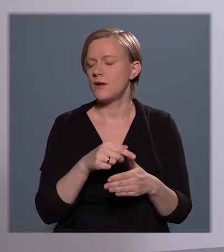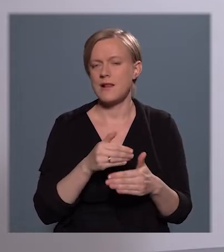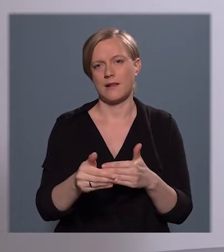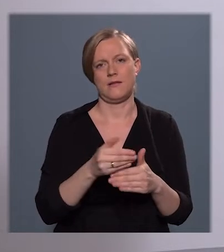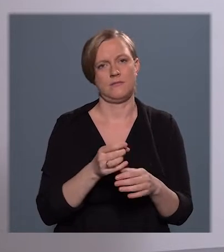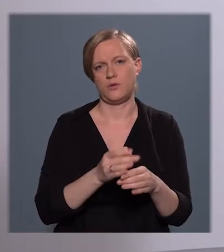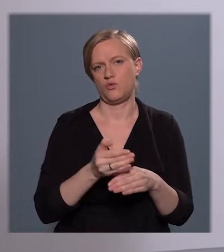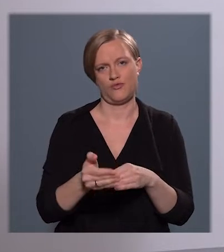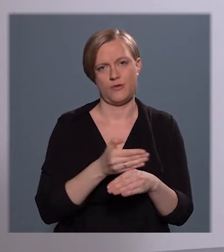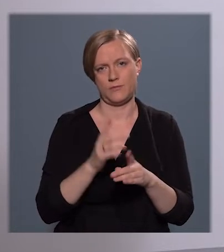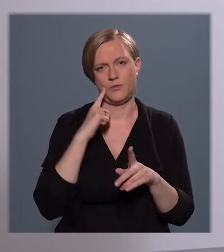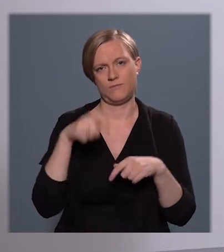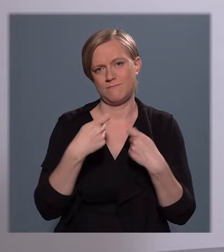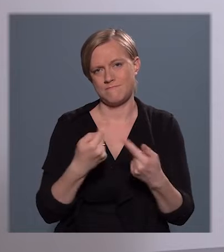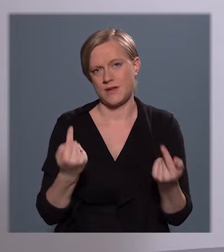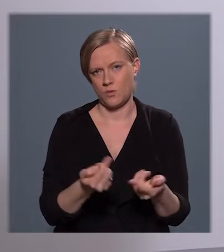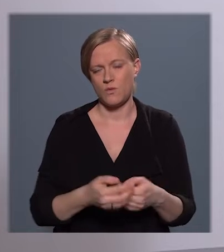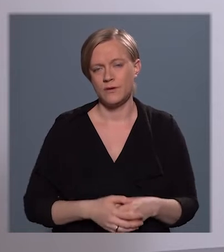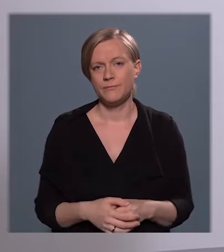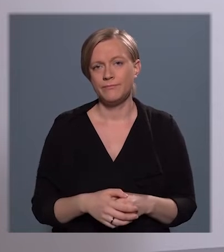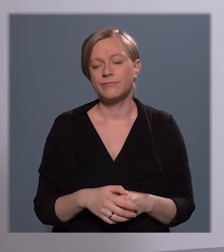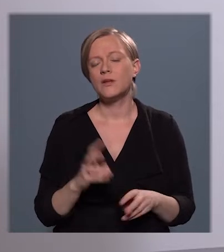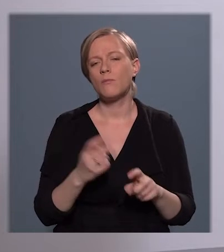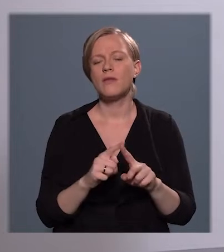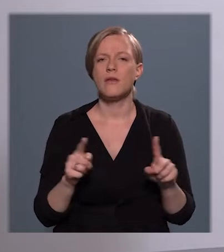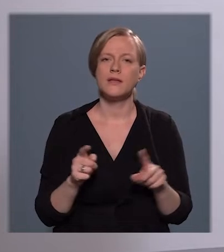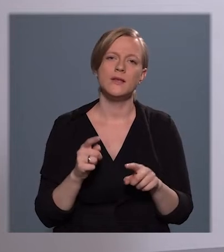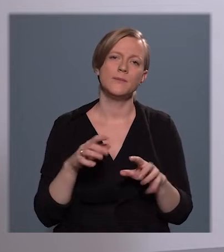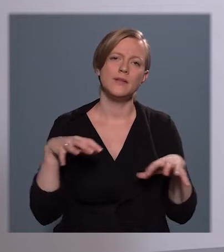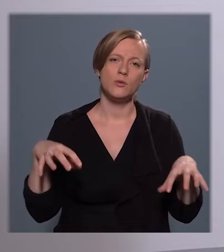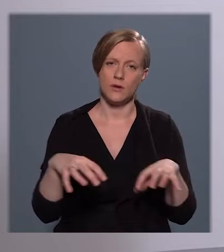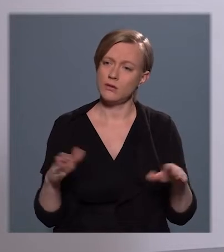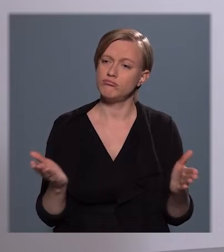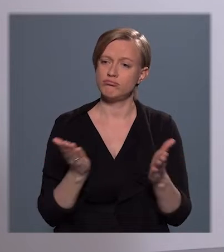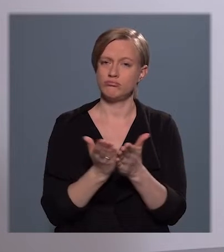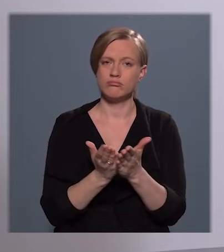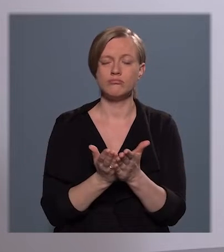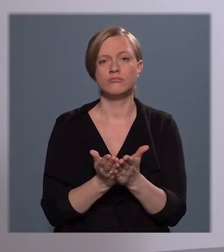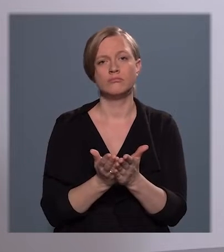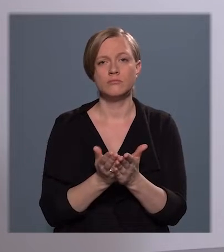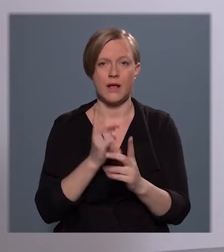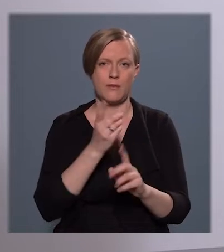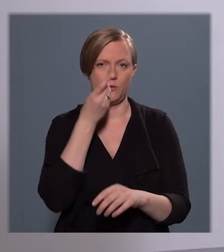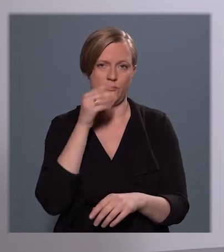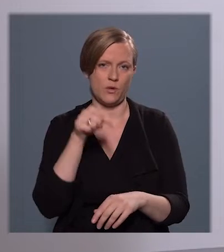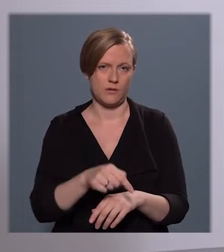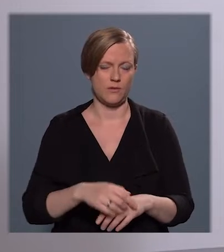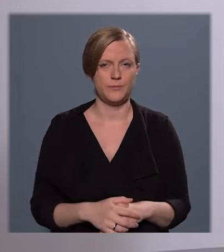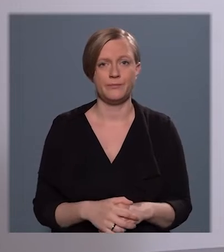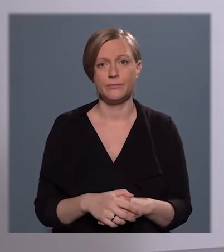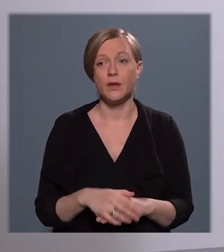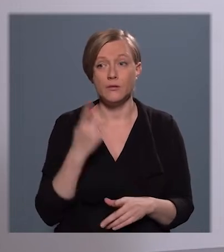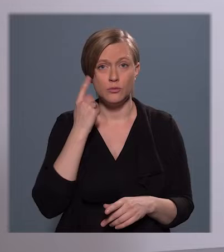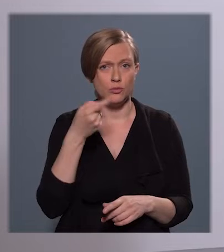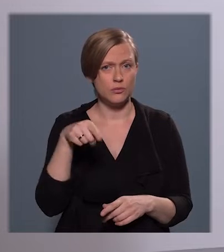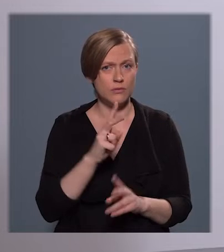leghamarabb megoldanánk, és a Kőbánya egyéb területeihez méltó állapotok uralkodnának. Azt